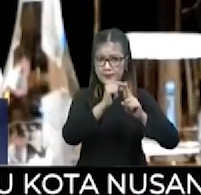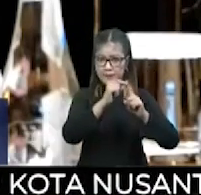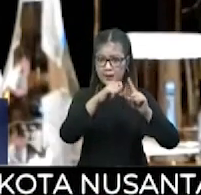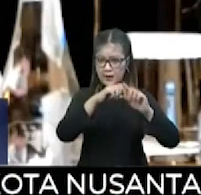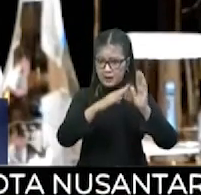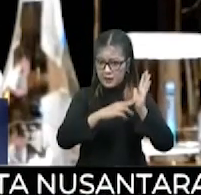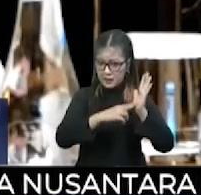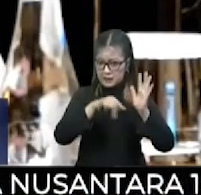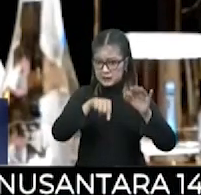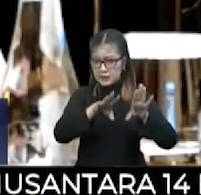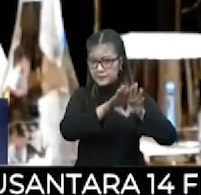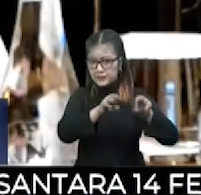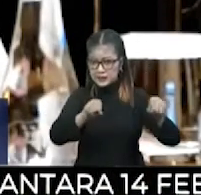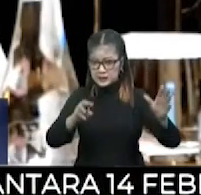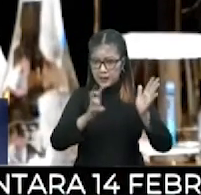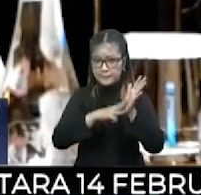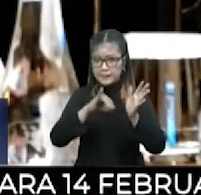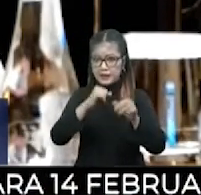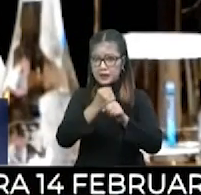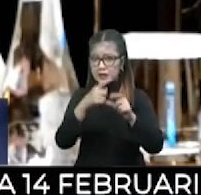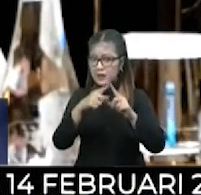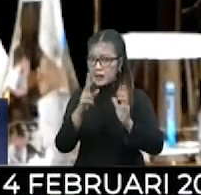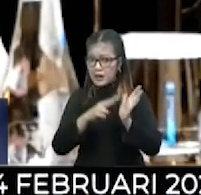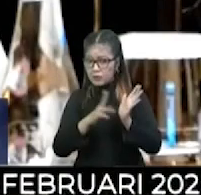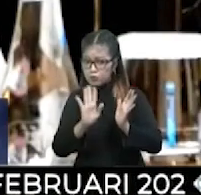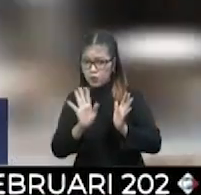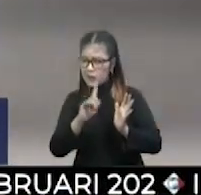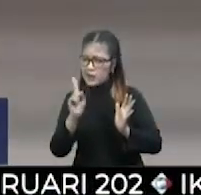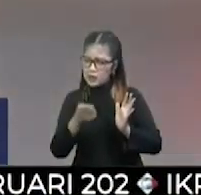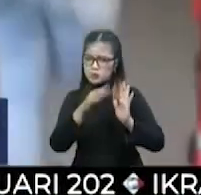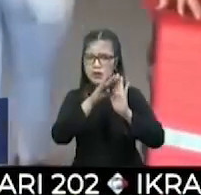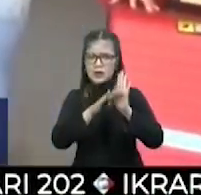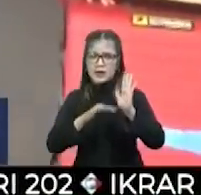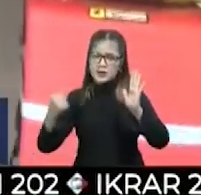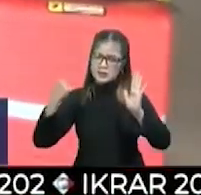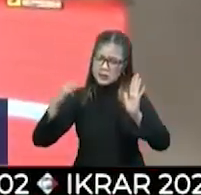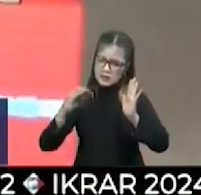non-PMI. Selain peraturan karantina, tetap mengikuti edaran surat edaran yang berlaku.